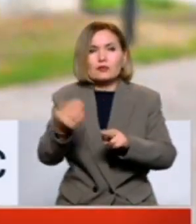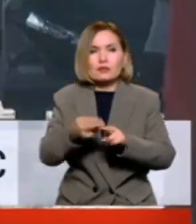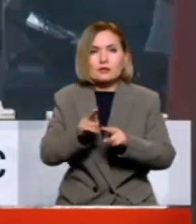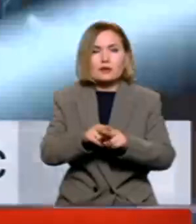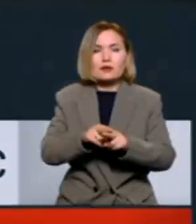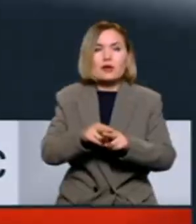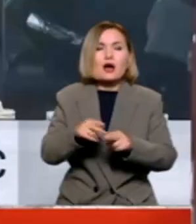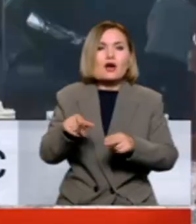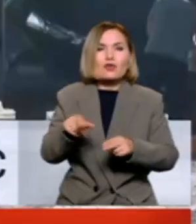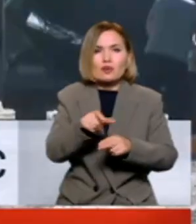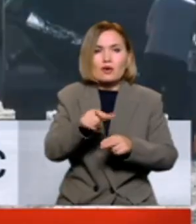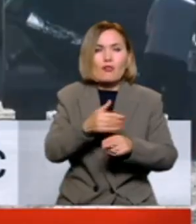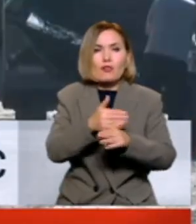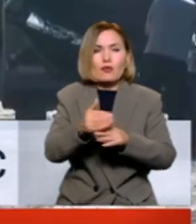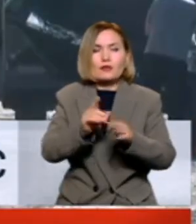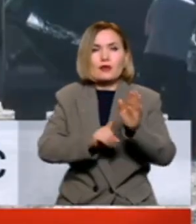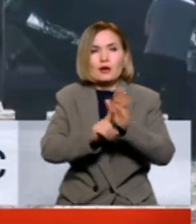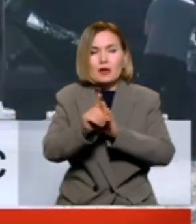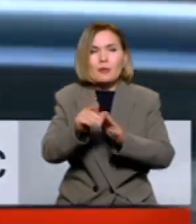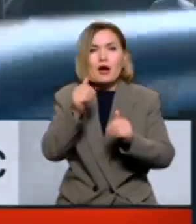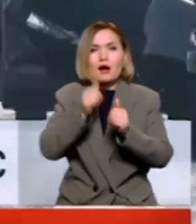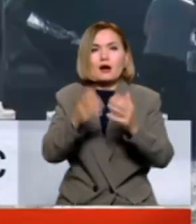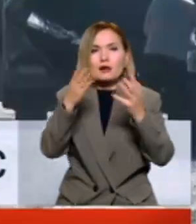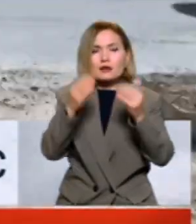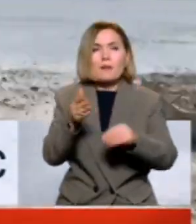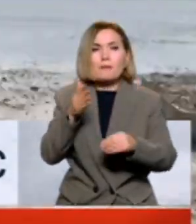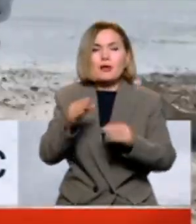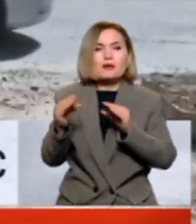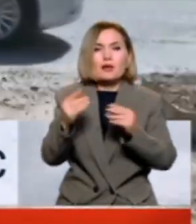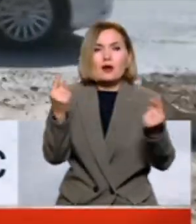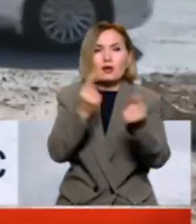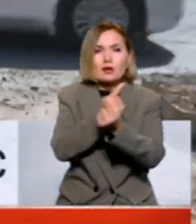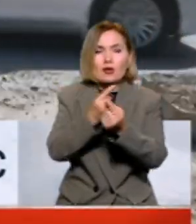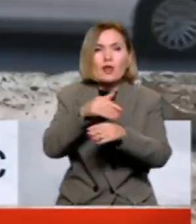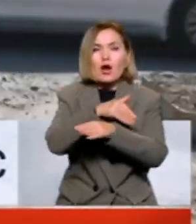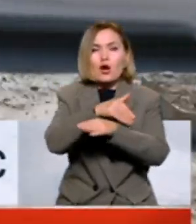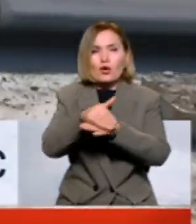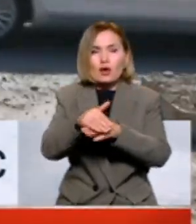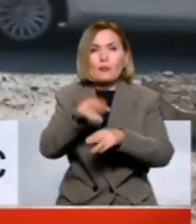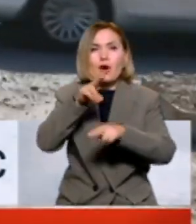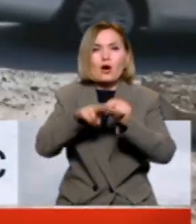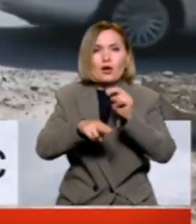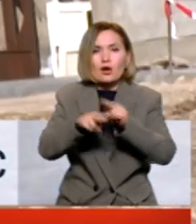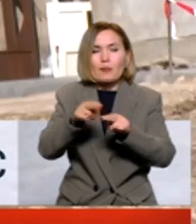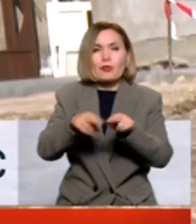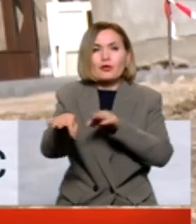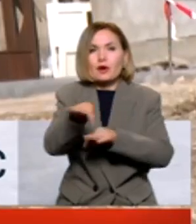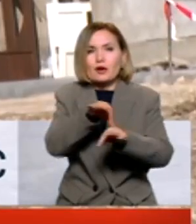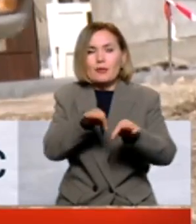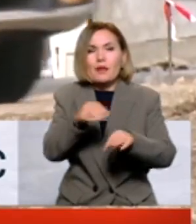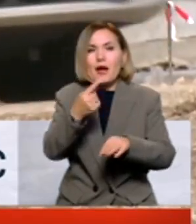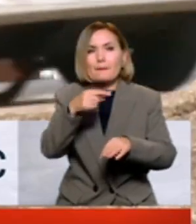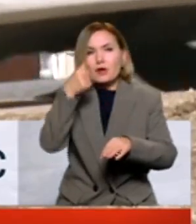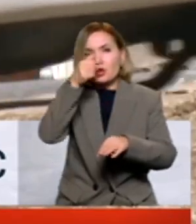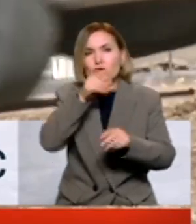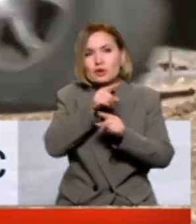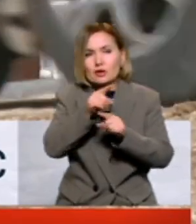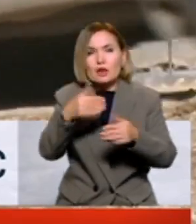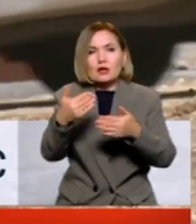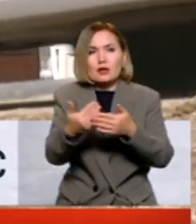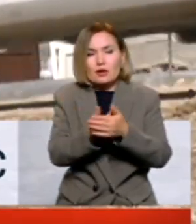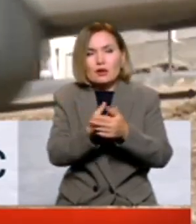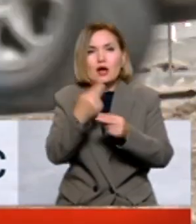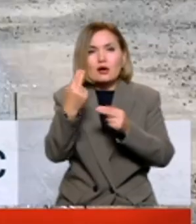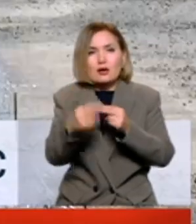болар еді. Ал тәулігіне 5000 автокөлік ары бері қатынайтын Адырбеков көшесіндегі құрылыс жоба бойынша бір жылда қайта салынып бітуі тиіс